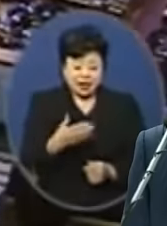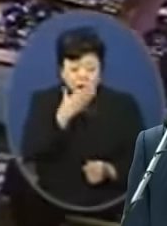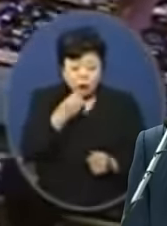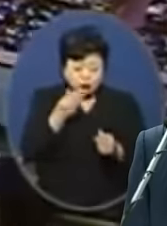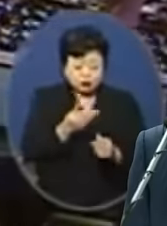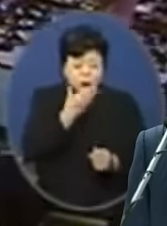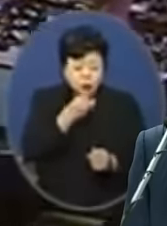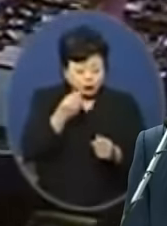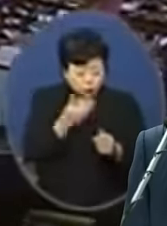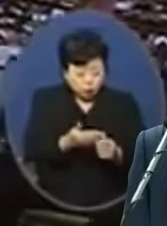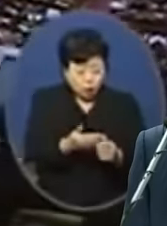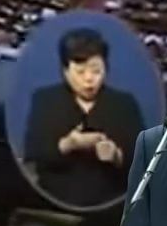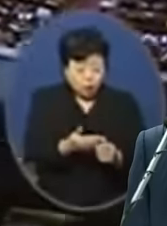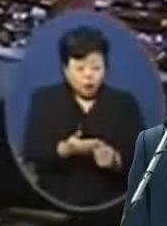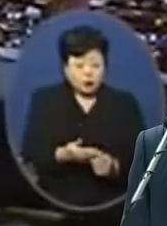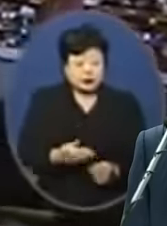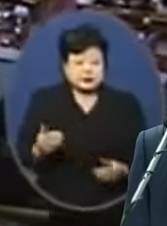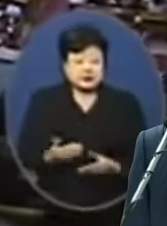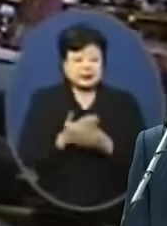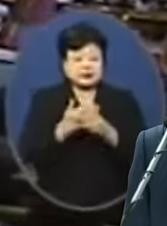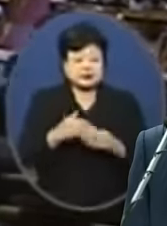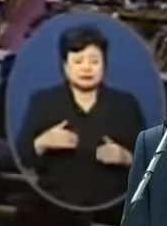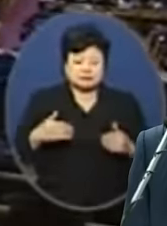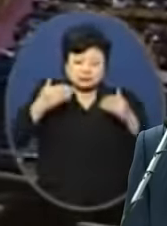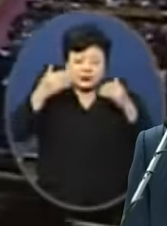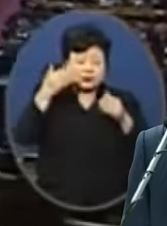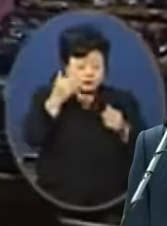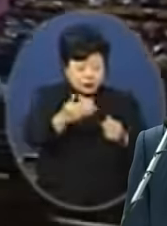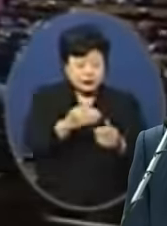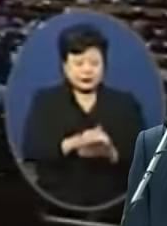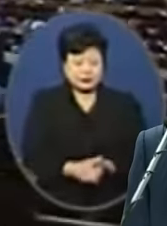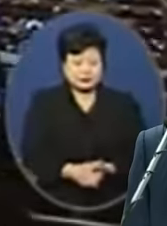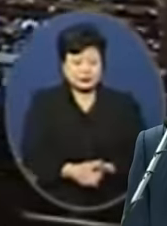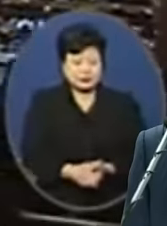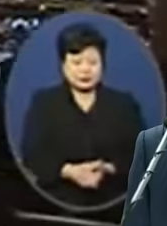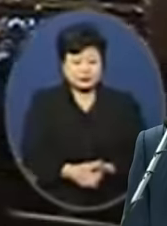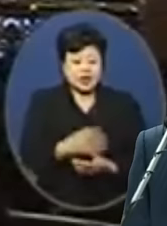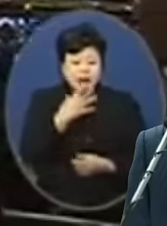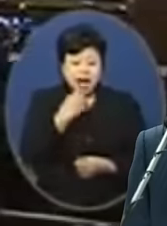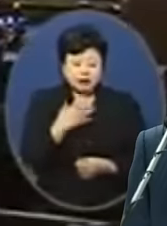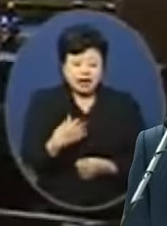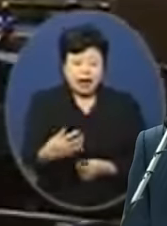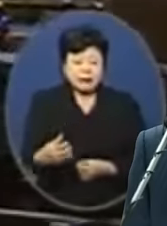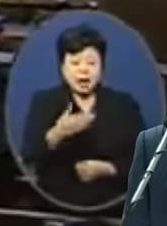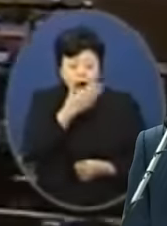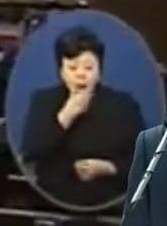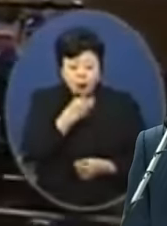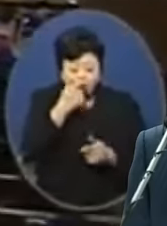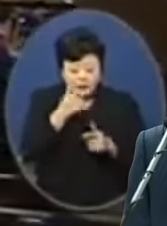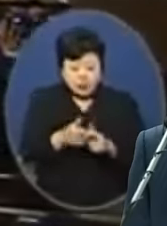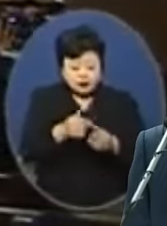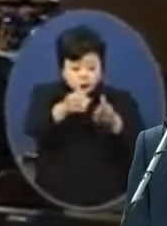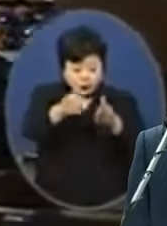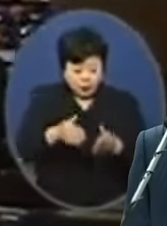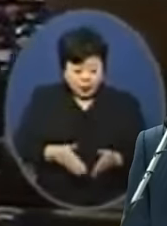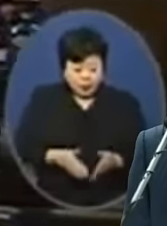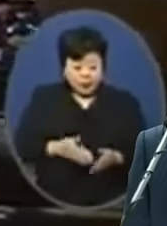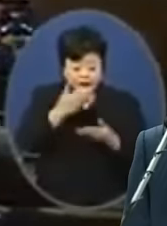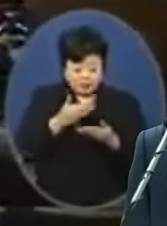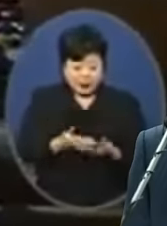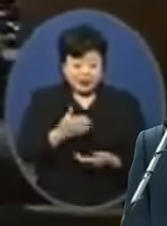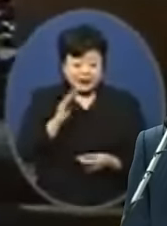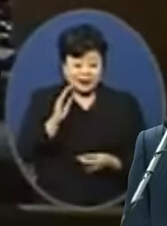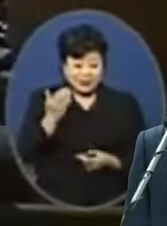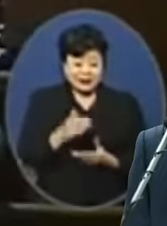복주고 복주며 장성케 하고 장성케 하리라고 말씀하셨는데 우리가 그 아브라함의 복을 예수를 통해서 받게